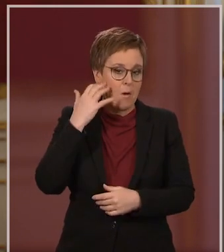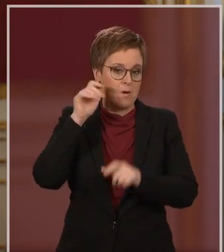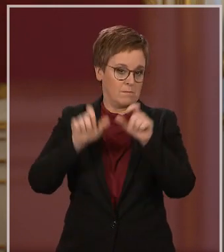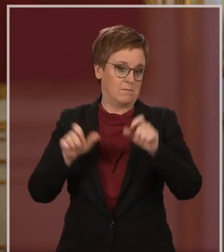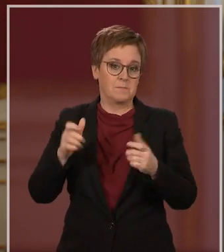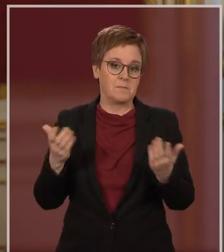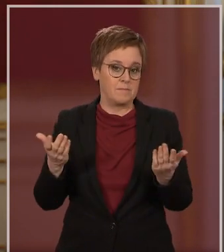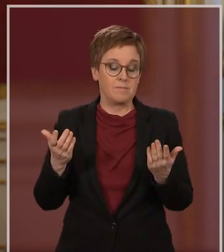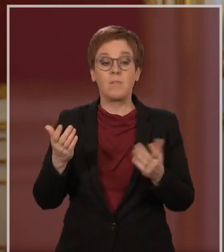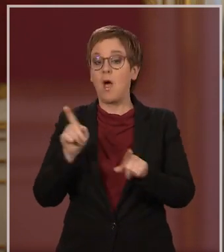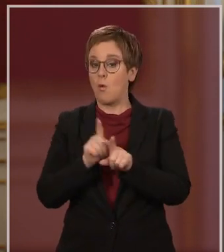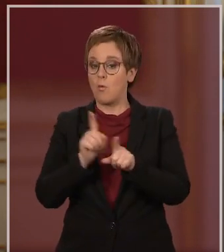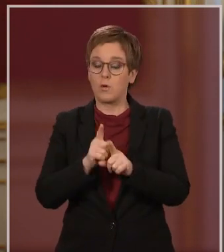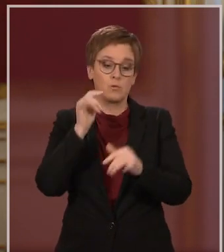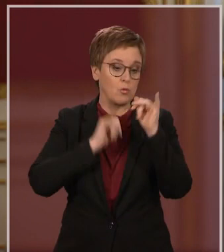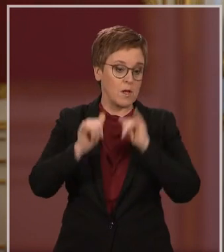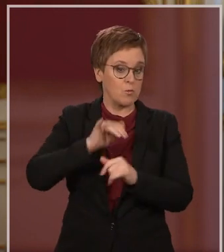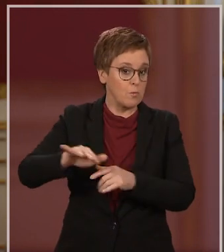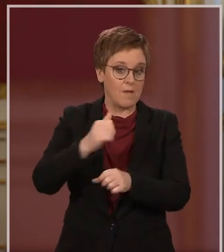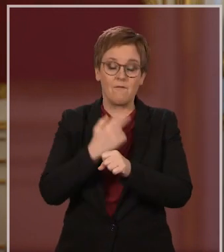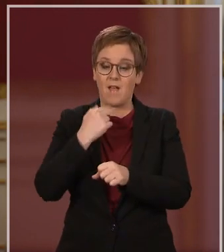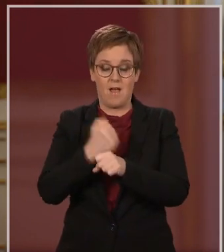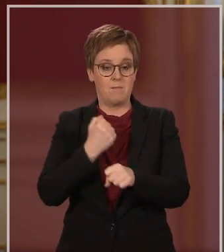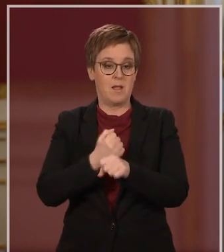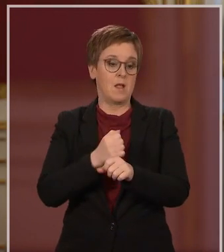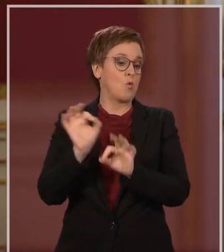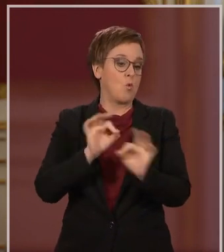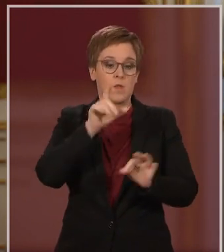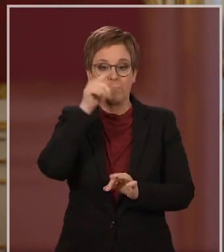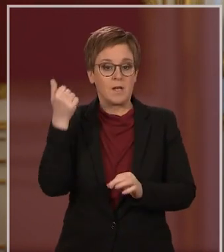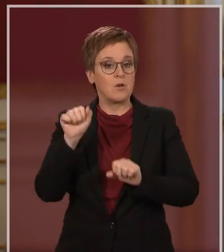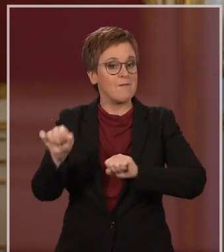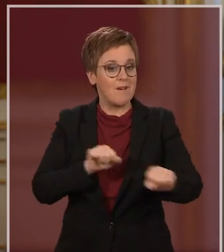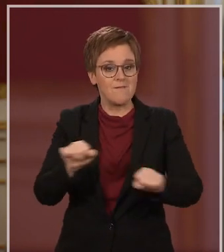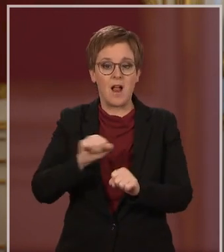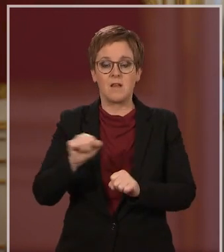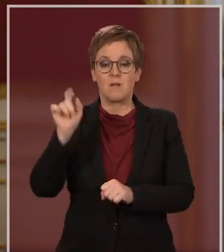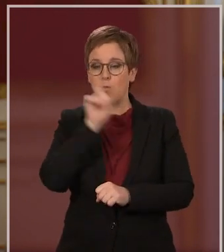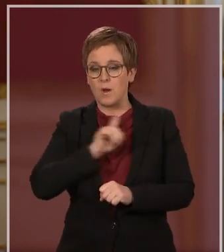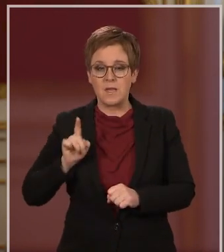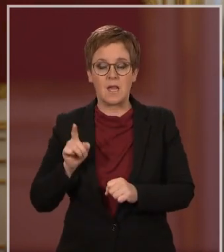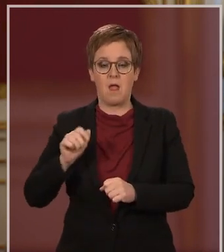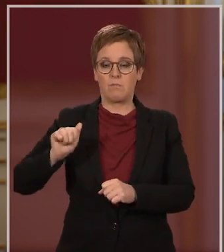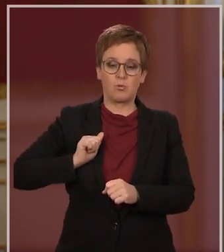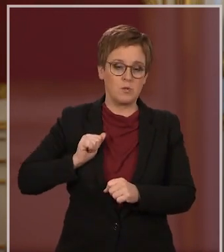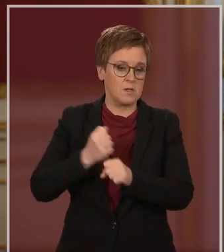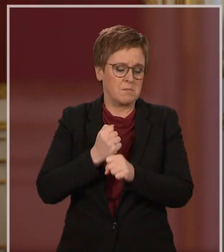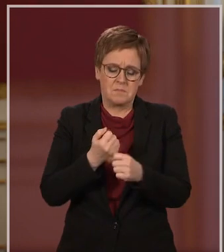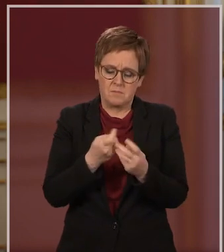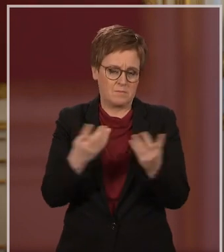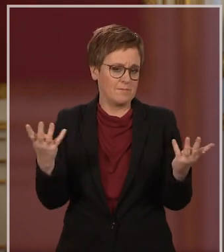Bäuerinnen und Bauern, die Arbeit im Tourismus, die Arbeit der Menschen in Verwaltung, Exekutive und